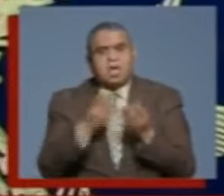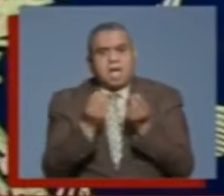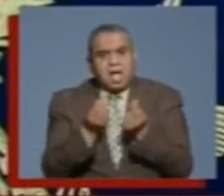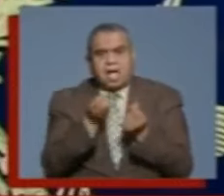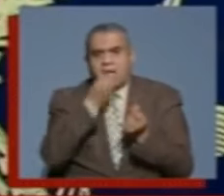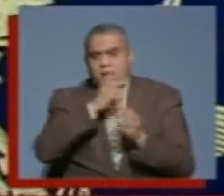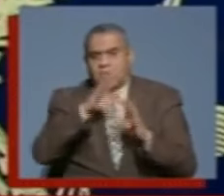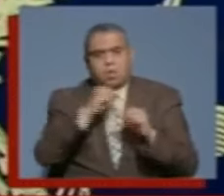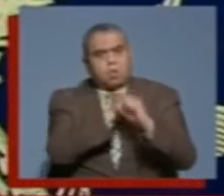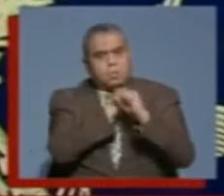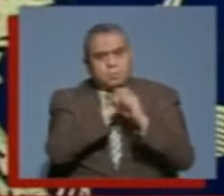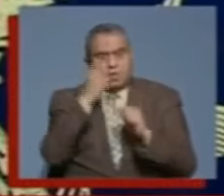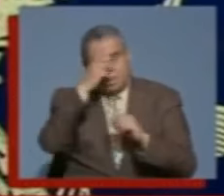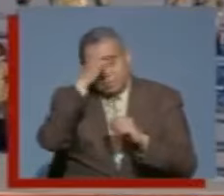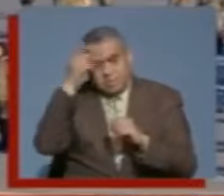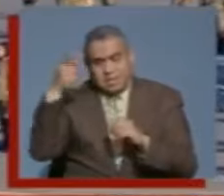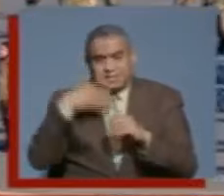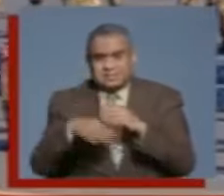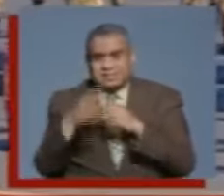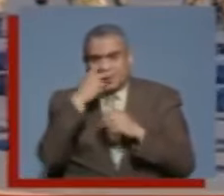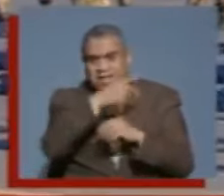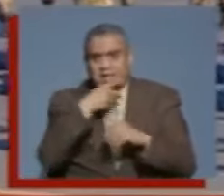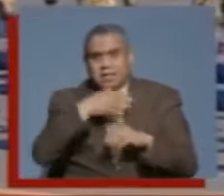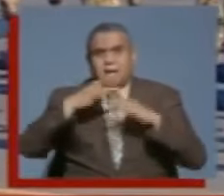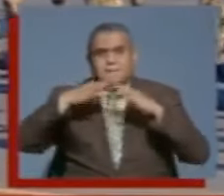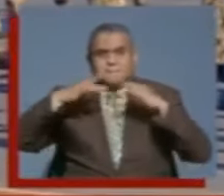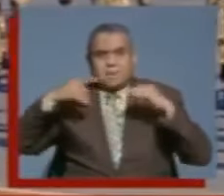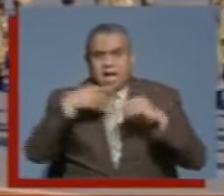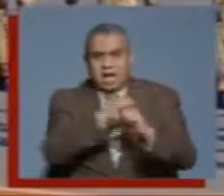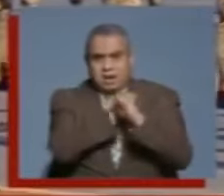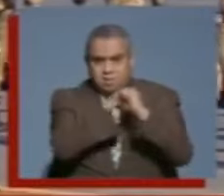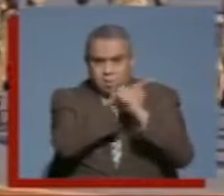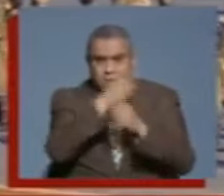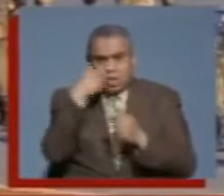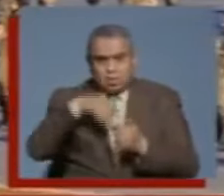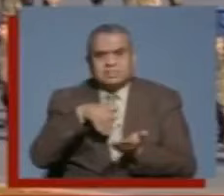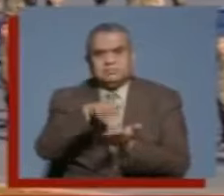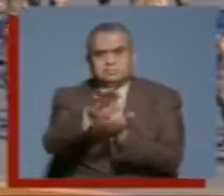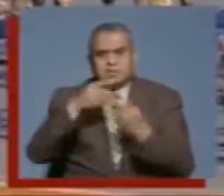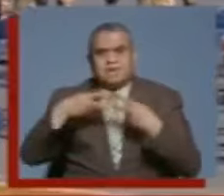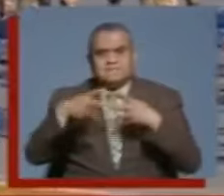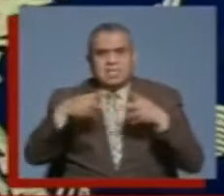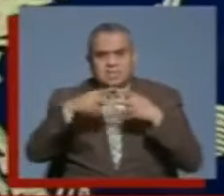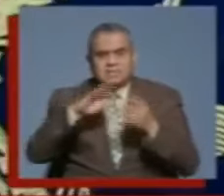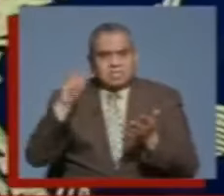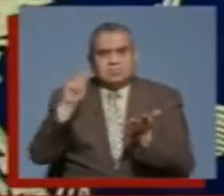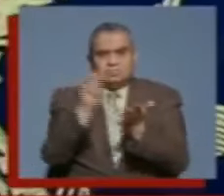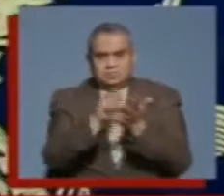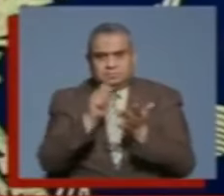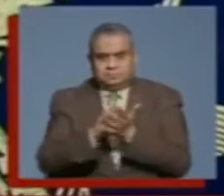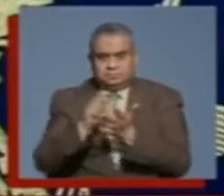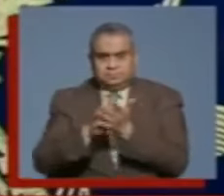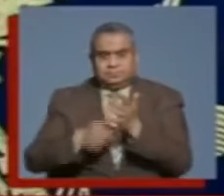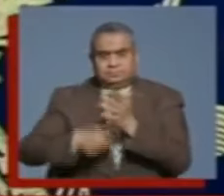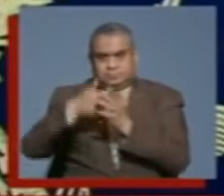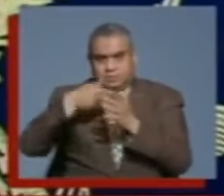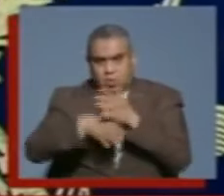كانت متاخره في المواني الحمد لله بتخرج دلوقتي. ده فيما يخص الموقف الداخلي باختصار